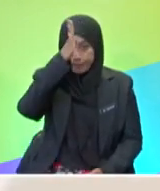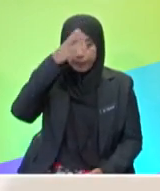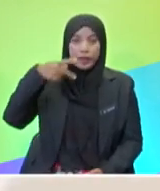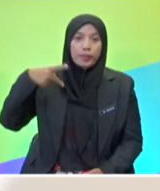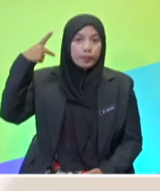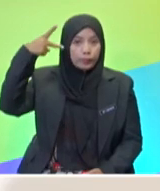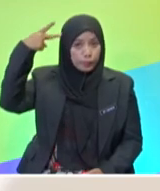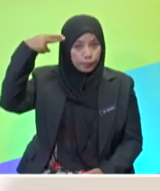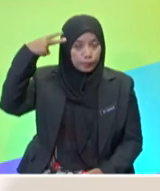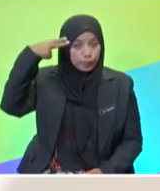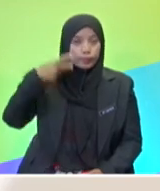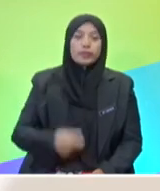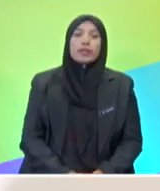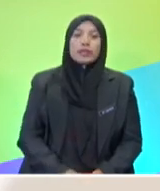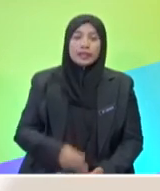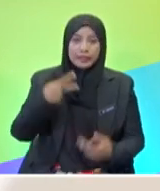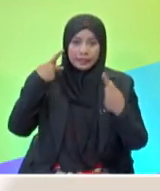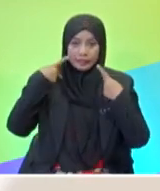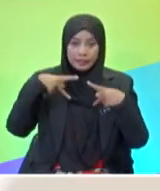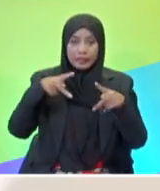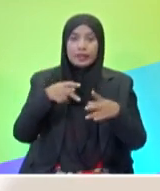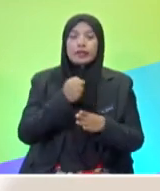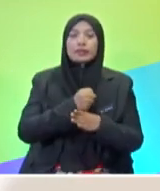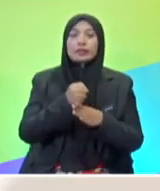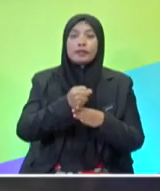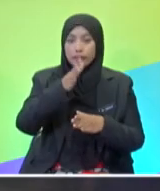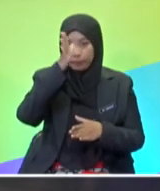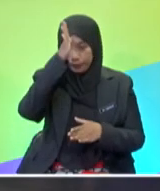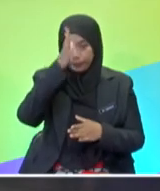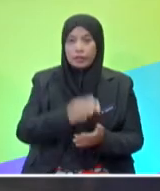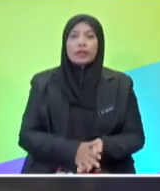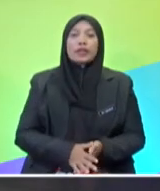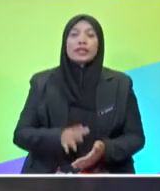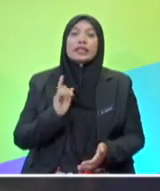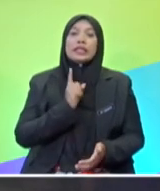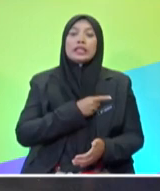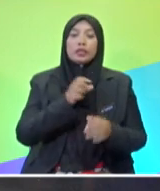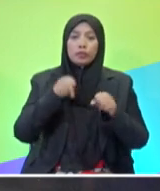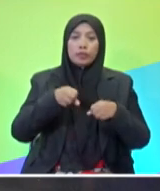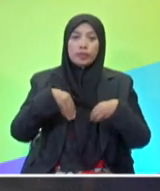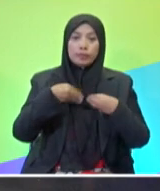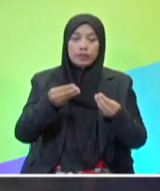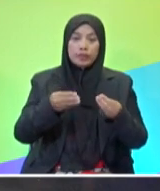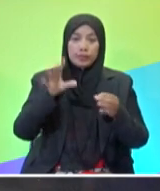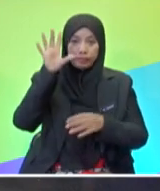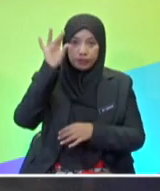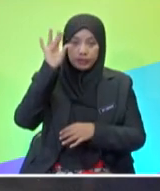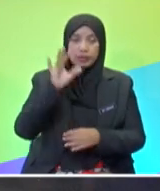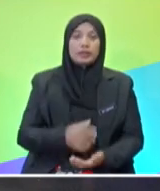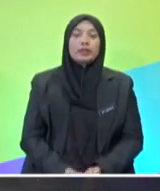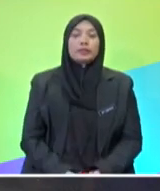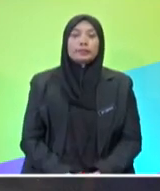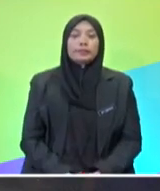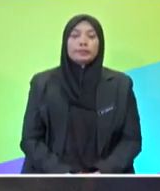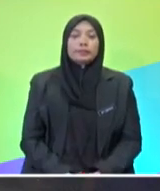Kedai. Kedai. Okey, good. Thank you, Fahy. Okey, kita boleh bagi bintang dekat Fahy dengan Arif tadi kerana menjawab